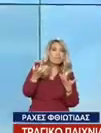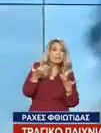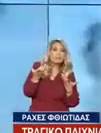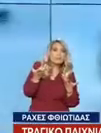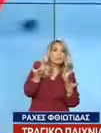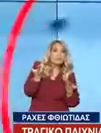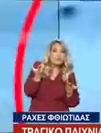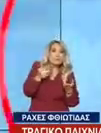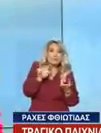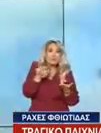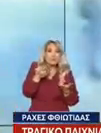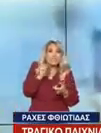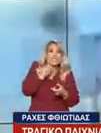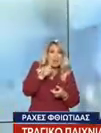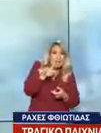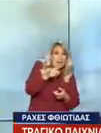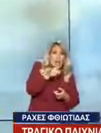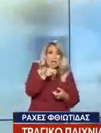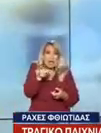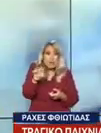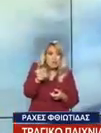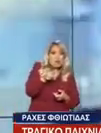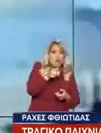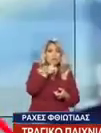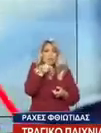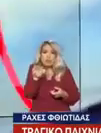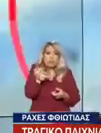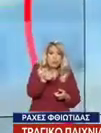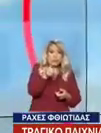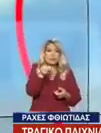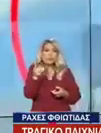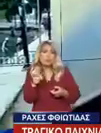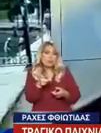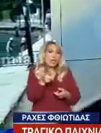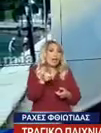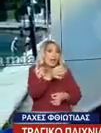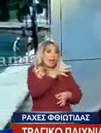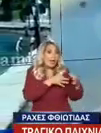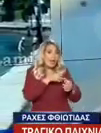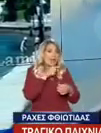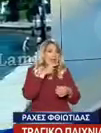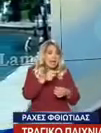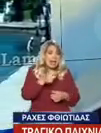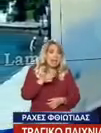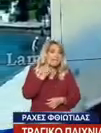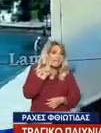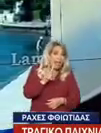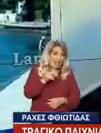ποιο από αυτά είναι η γυναίκα, αν είναι όντως αυτό το πλάνο. Αλλά από αυτό που μας είπε η κυρία Κεφαλά, έφτασε εδώ, μίλησε στη